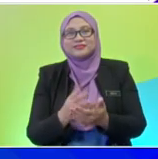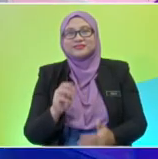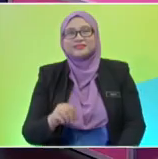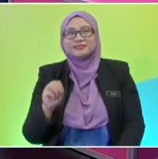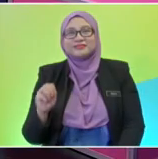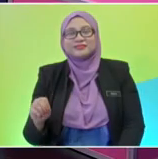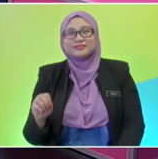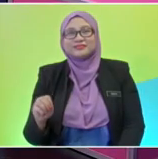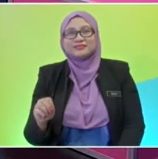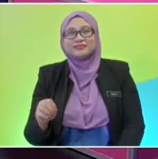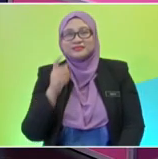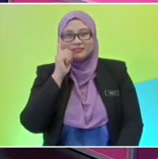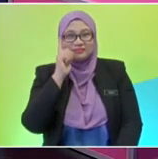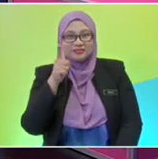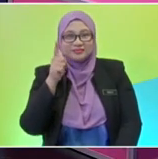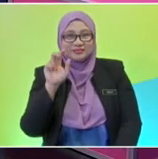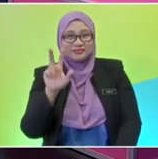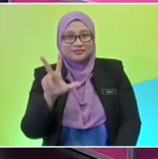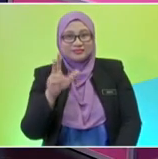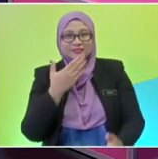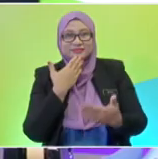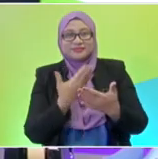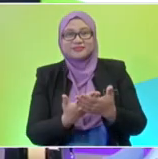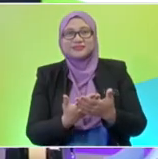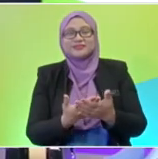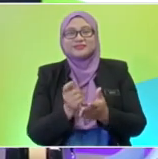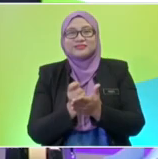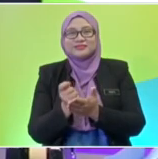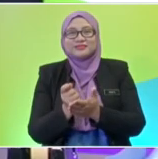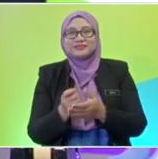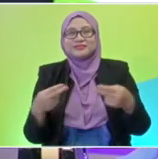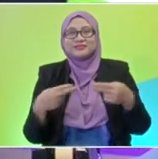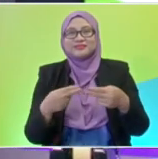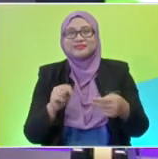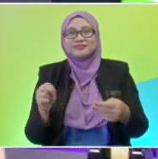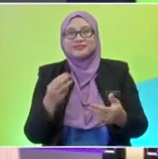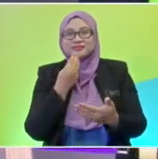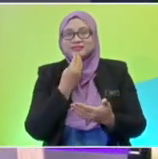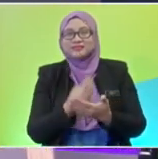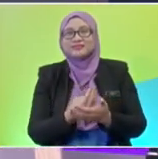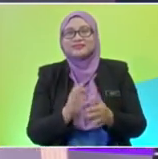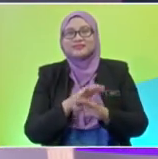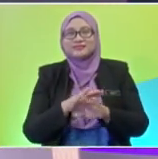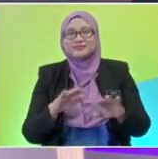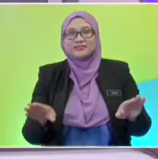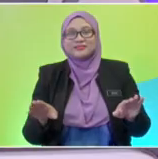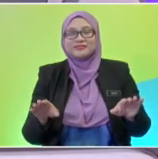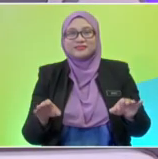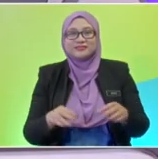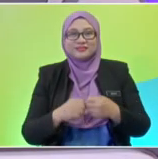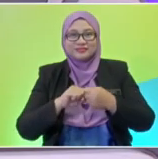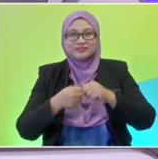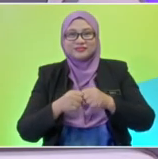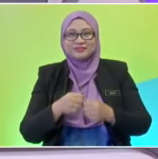3 kebaikan bertoleransi yang pertama hubungan mesra yang kedua tiada perselisihan paham betul